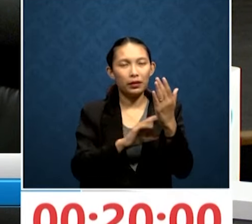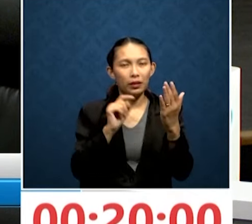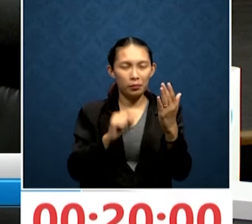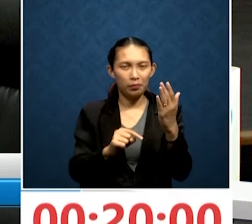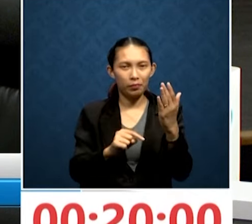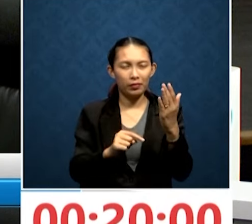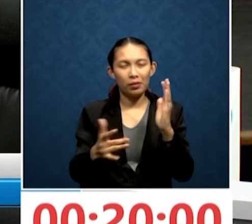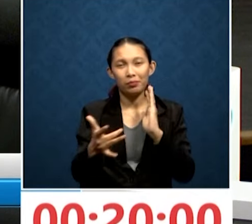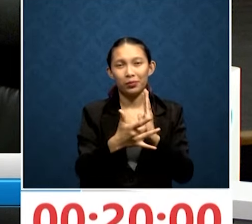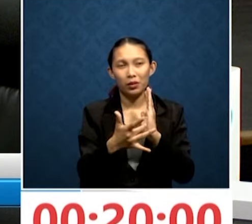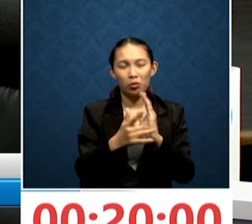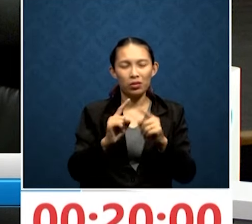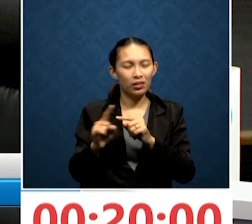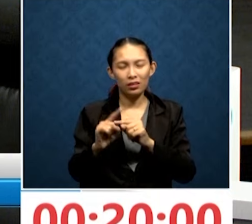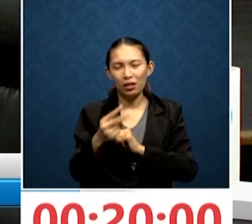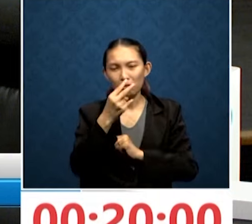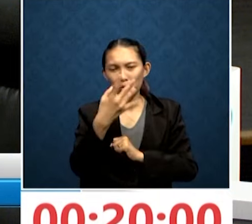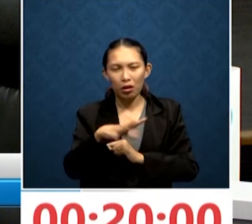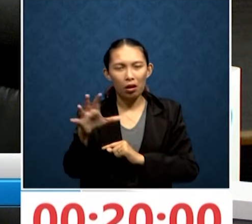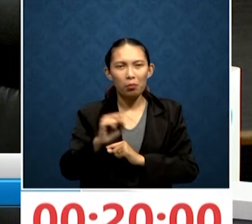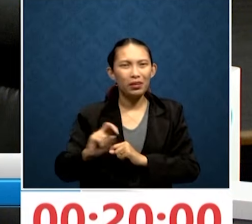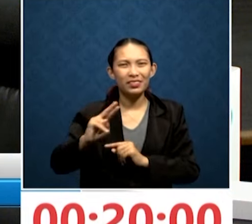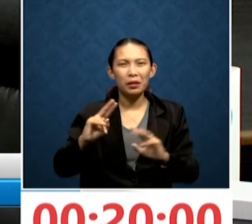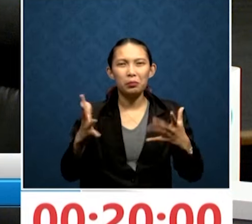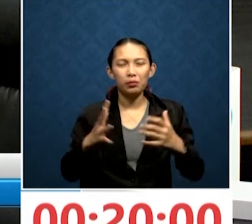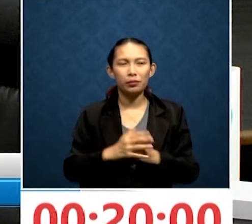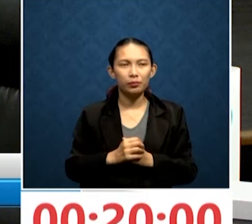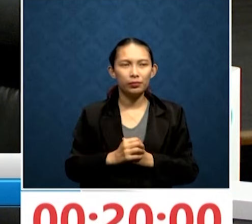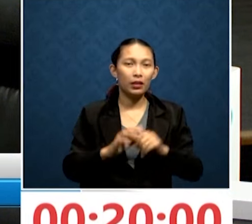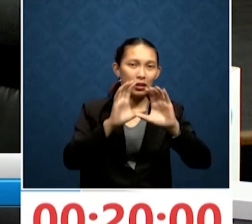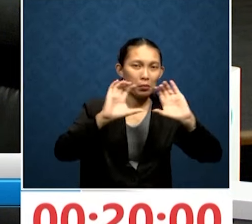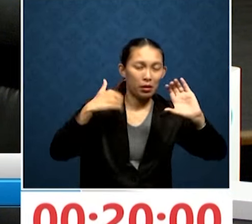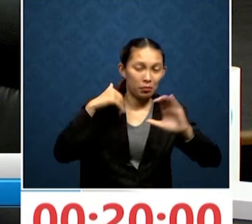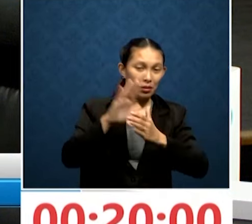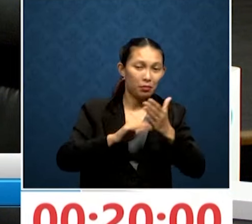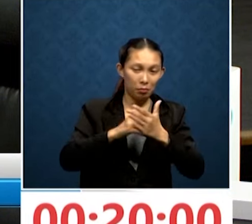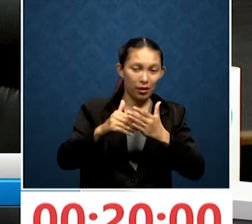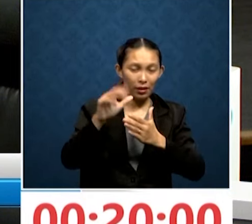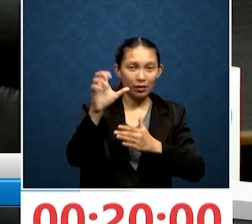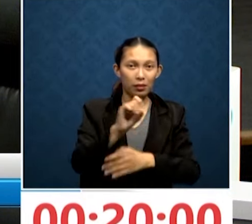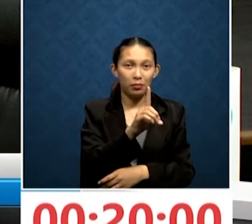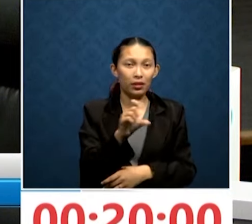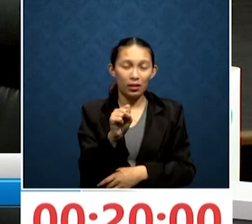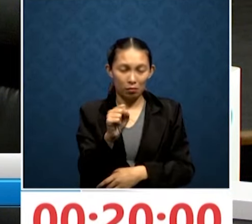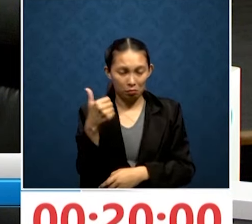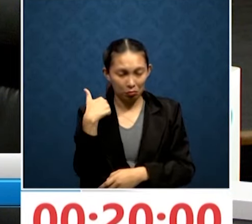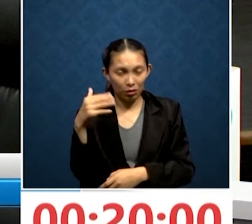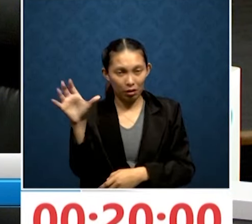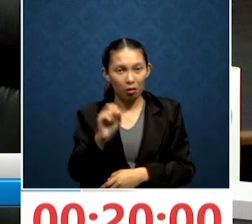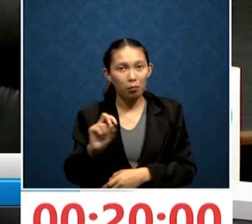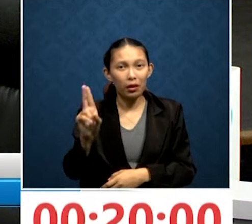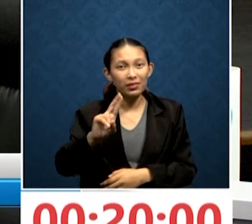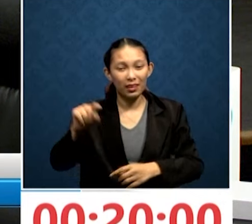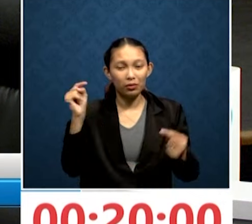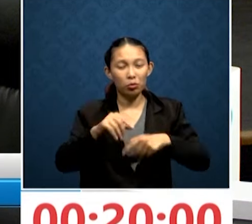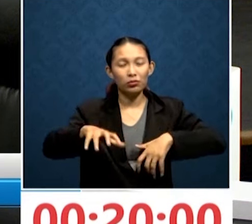การใช้เทคโนโลยียังไม่ได้ถูกนำมาใช้รัฐบาลมีแผนที่จะนำระบบ DSS มาใช้ในการบ